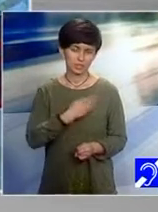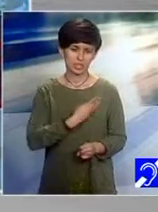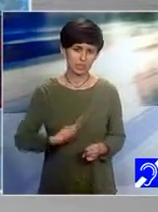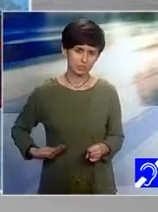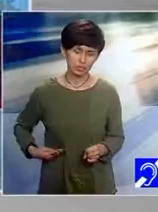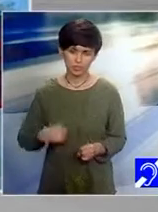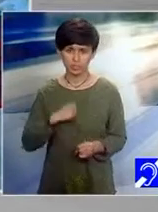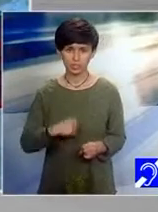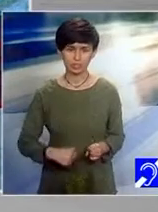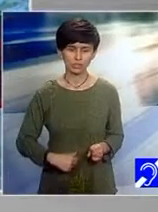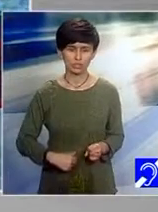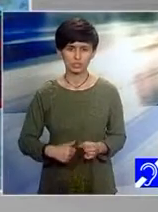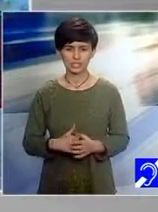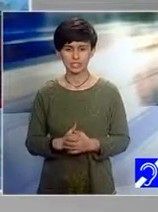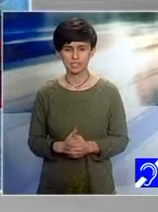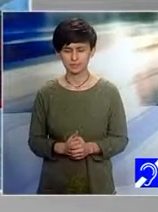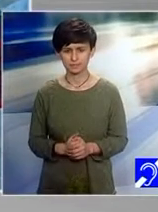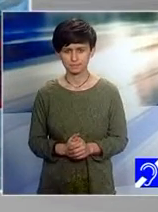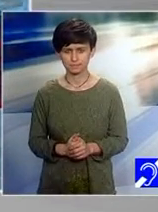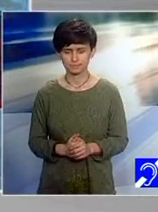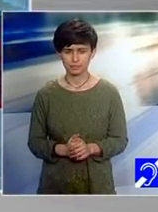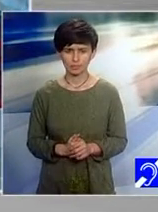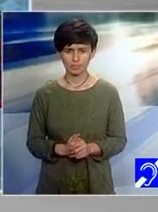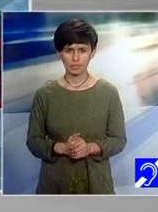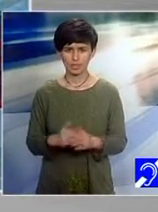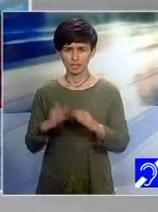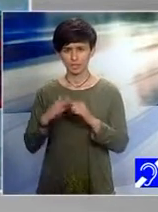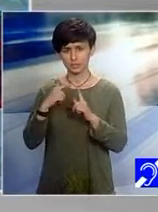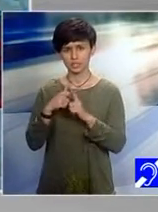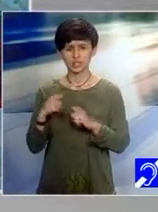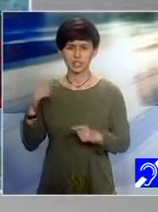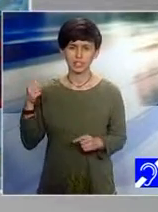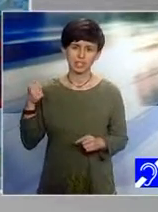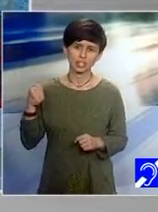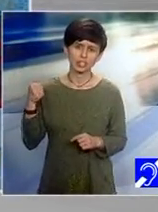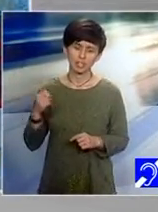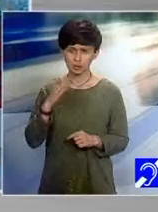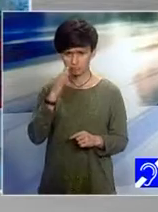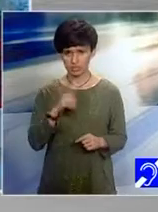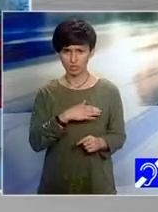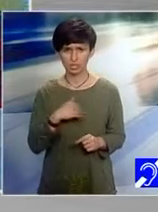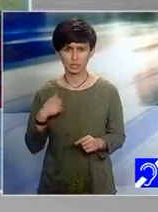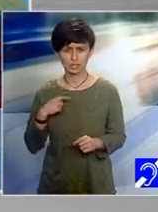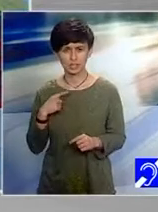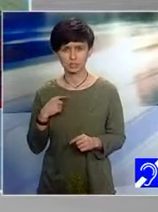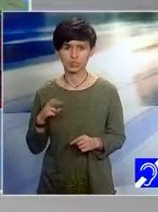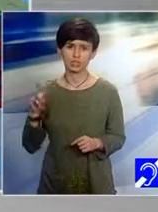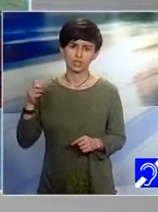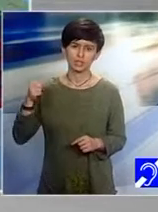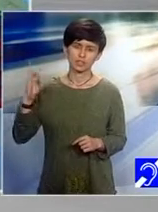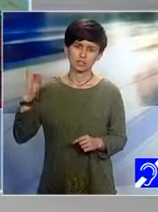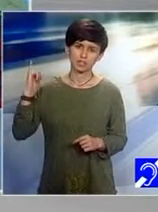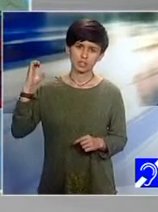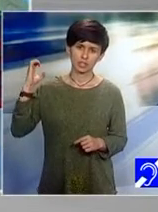important. Biserica armeano-catolică aparține de Vatican. Toți preoții, tot. Iar Biserica apostolică este absolut